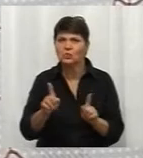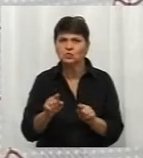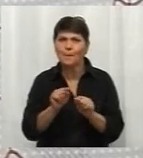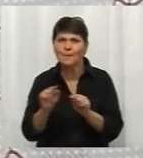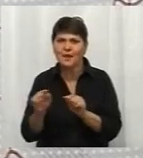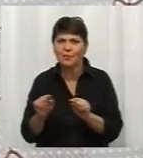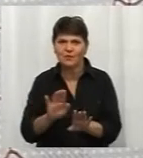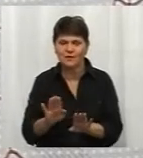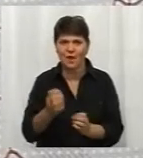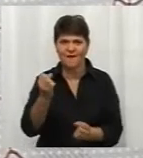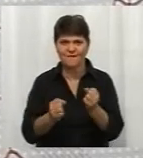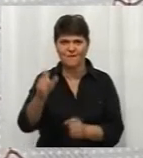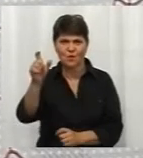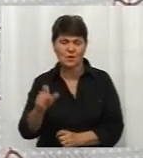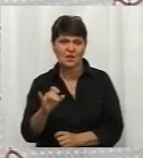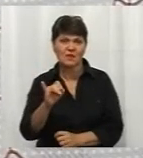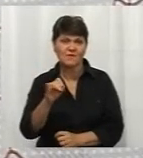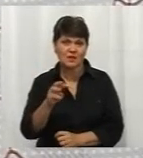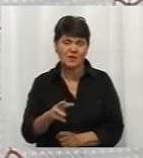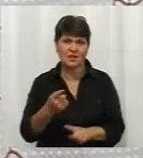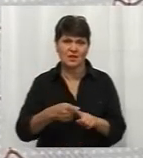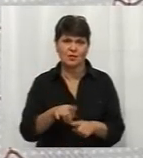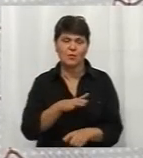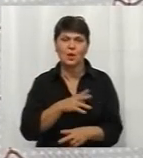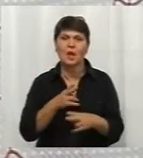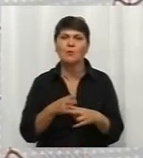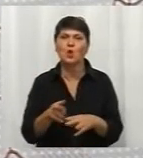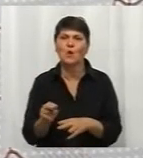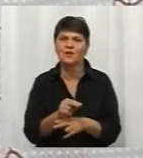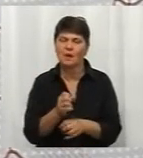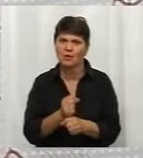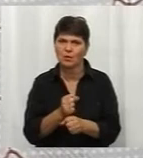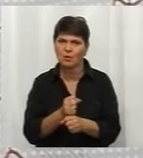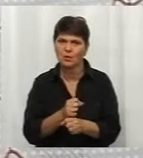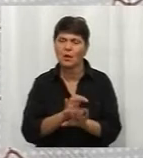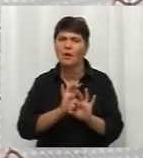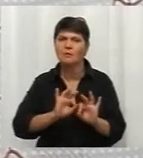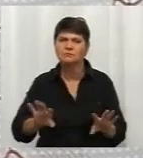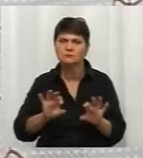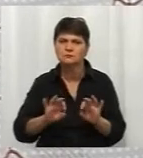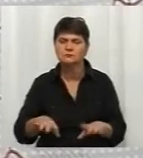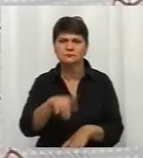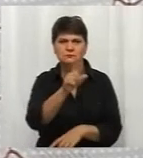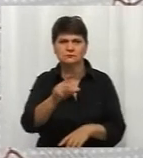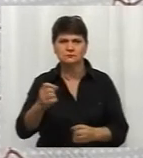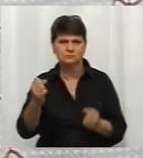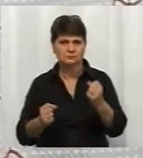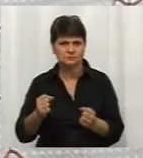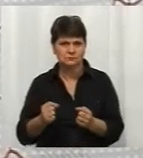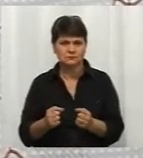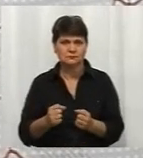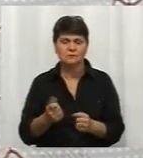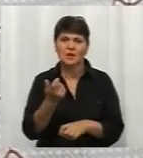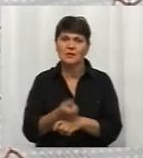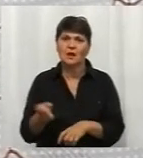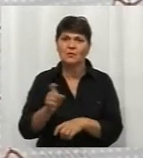провокувати водіїв, і все-таки це у нас була профілактична робота, більш донесення до більшого верства населення, тому у нас були